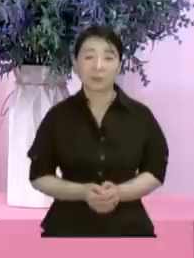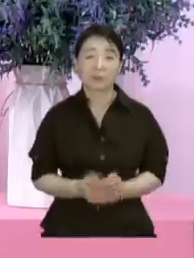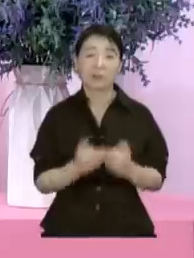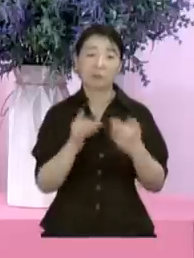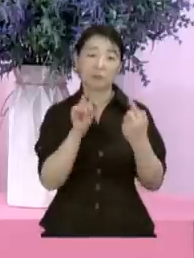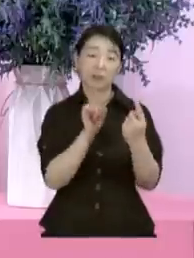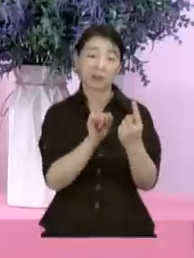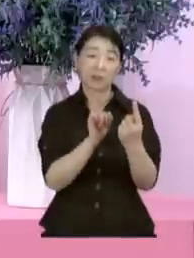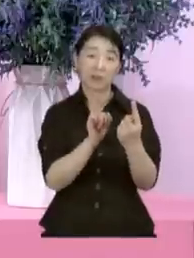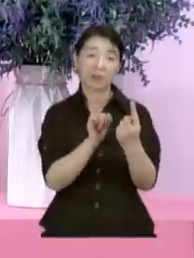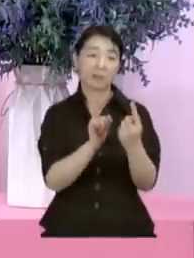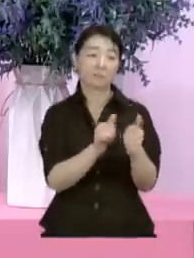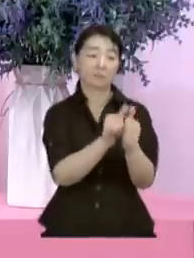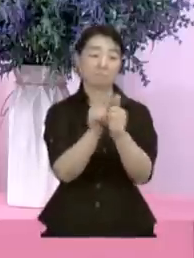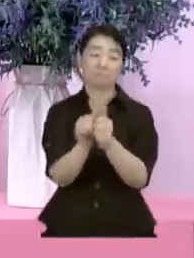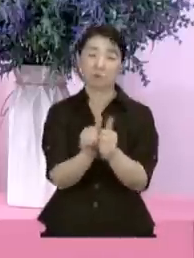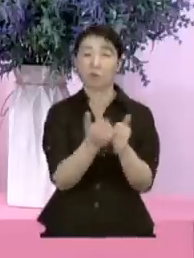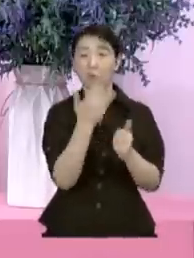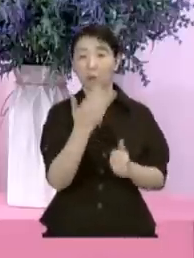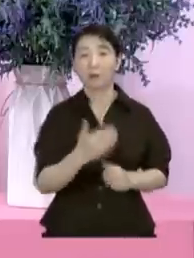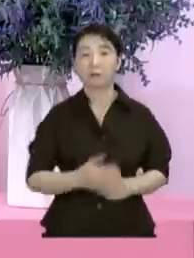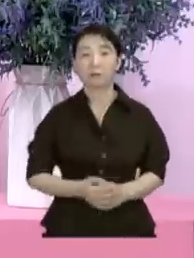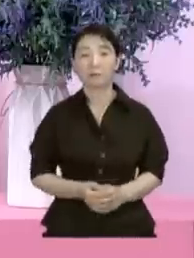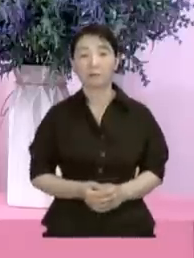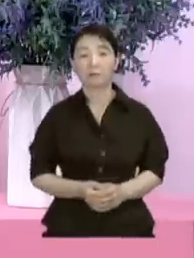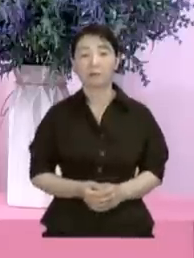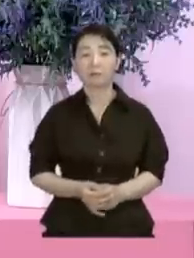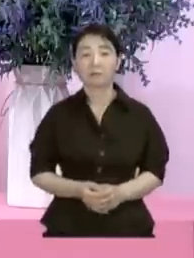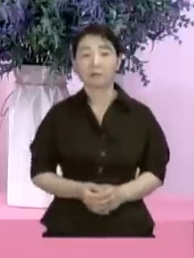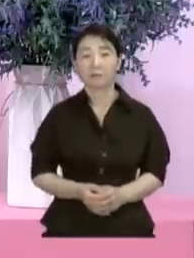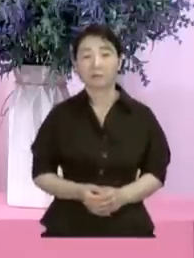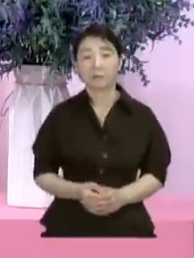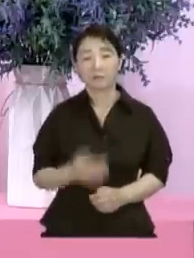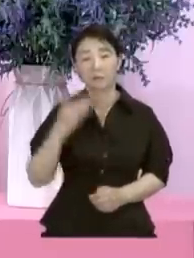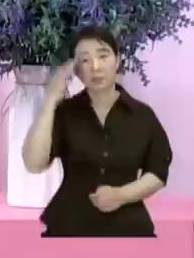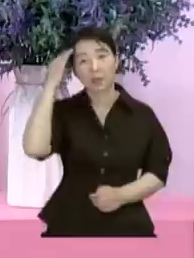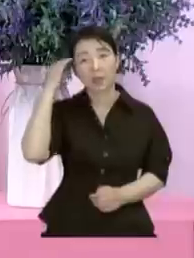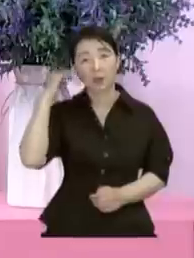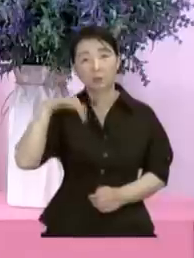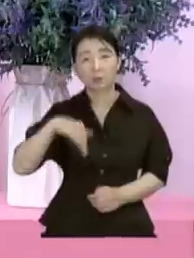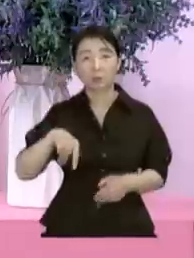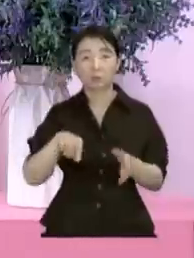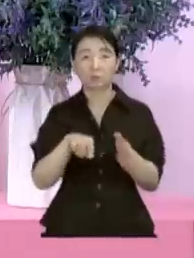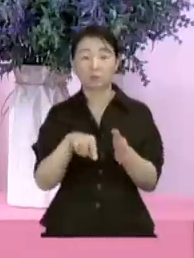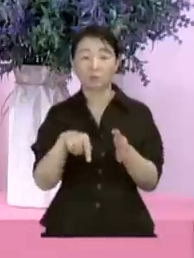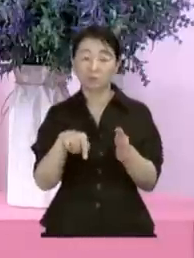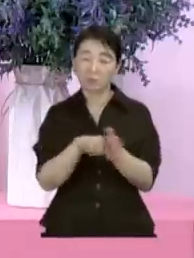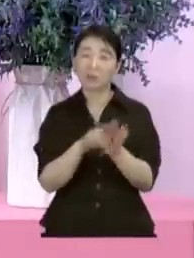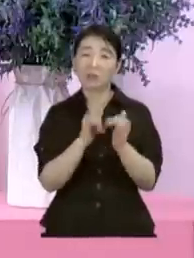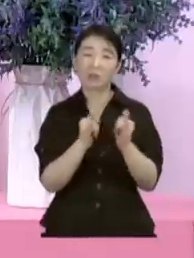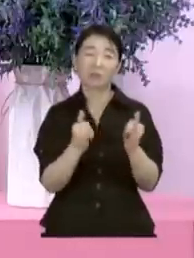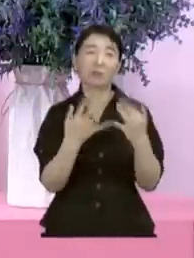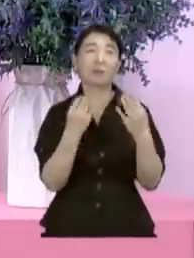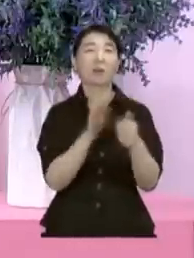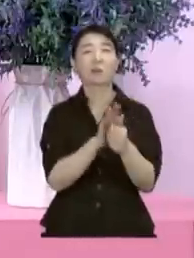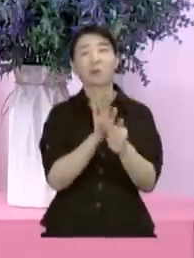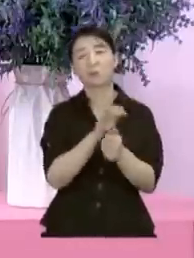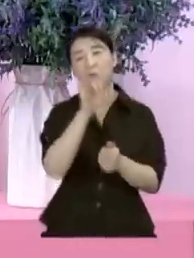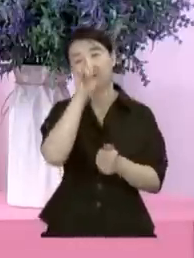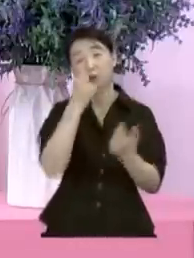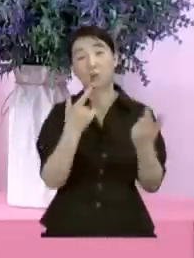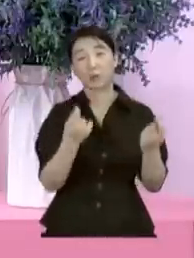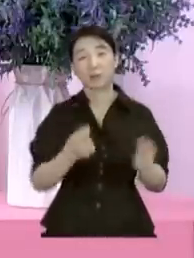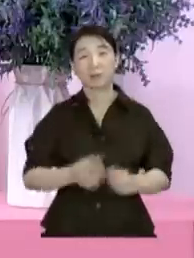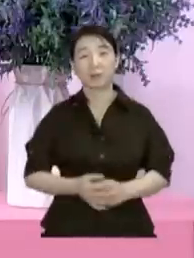1대1 그냥 동행을 하는 거죠. 예. 아주 우리 한국계 많은 기독교인들이 그 일들을 좀 하시면 하는 게 제 바람이에요. 예.